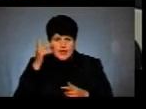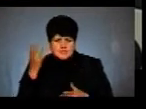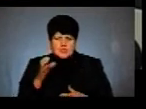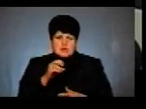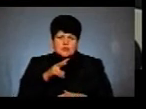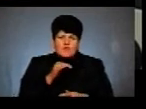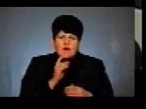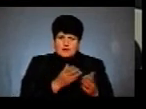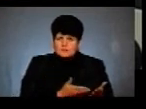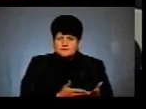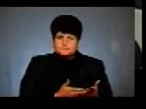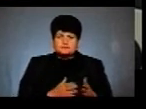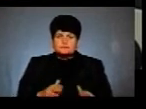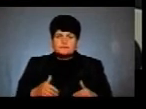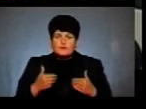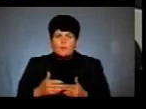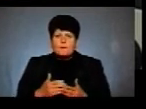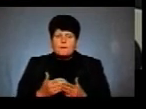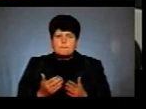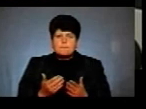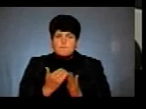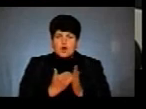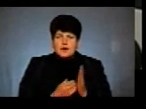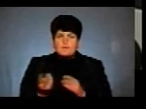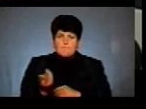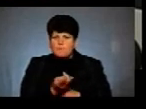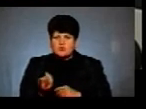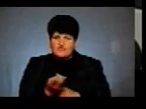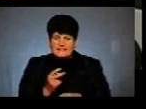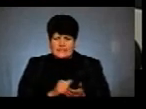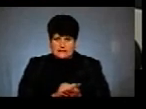словацьких вишів, пропонуючи програми подвійних дипломів. Тобто